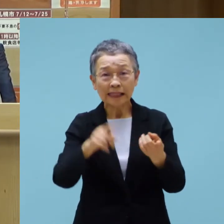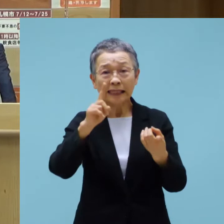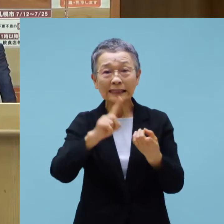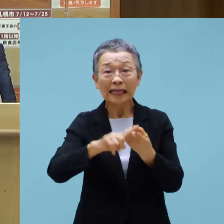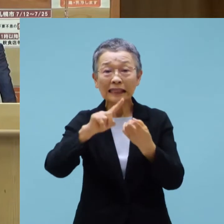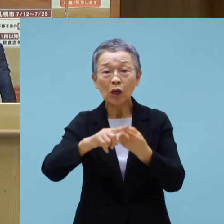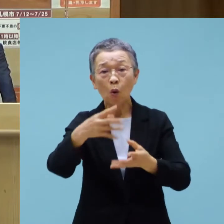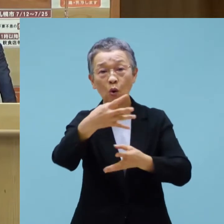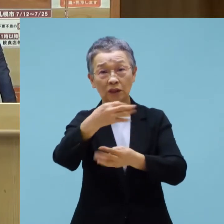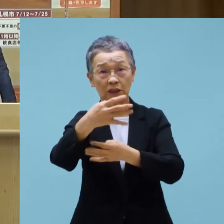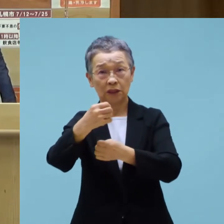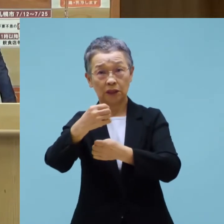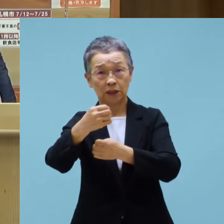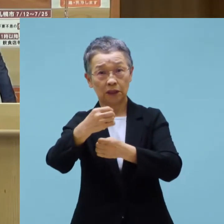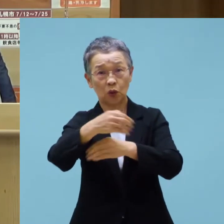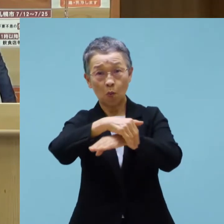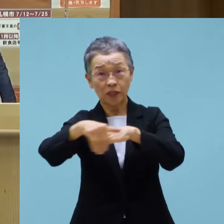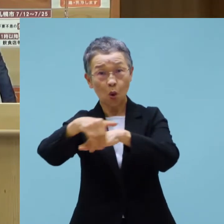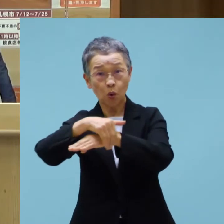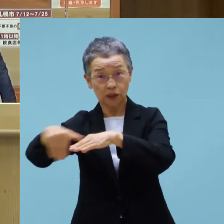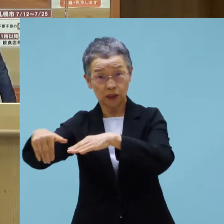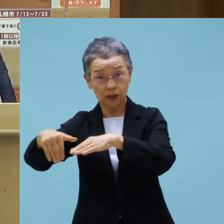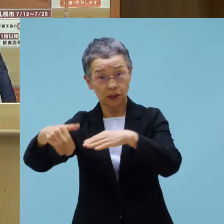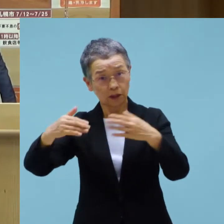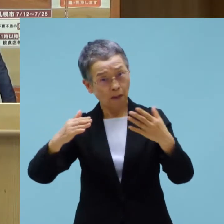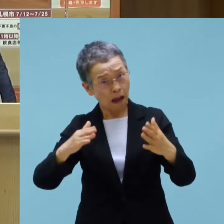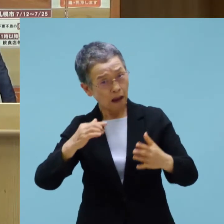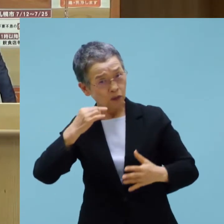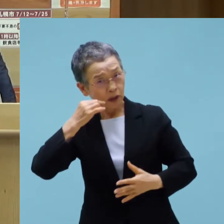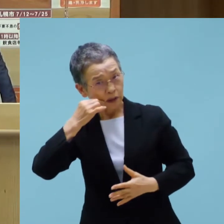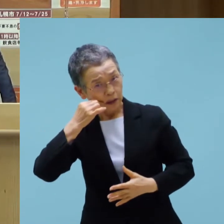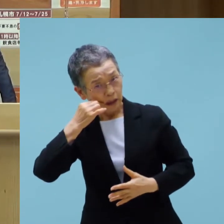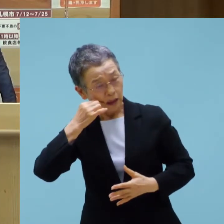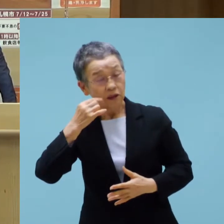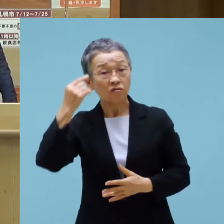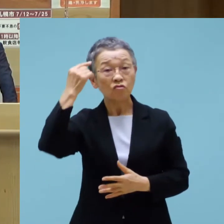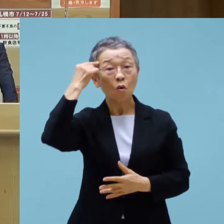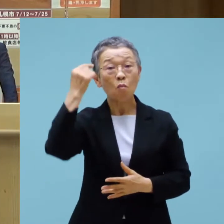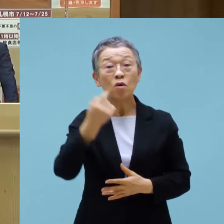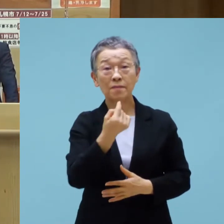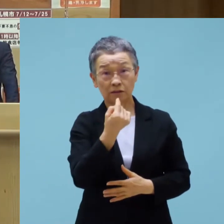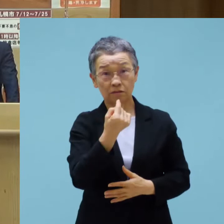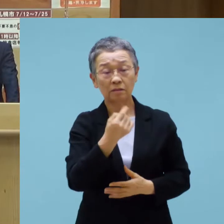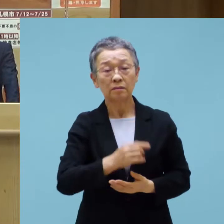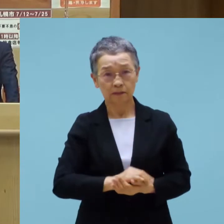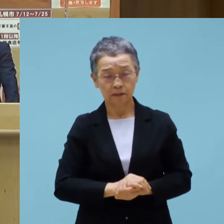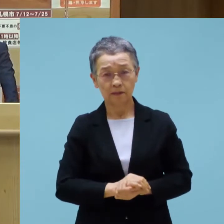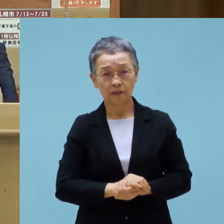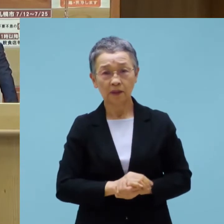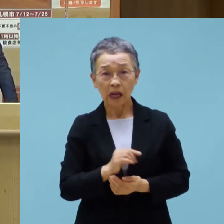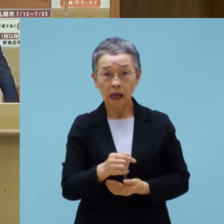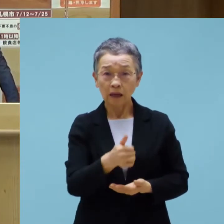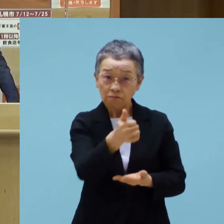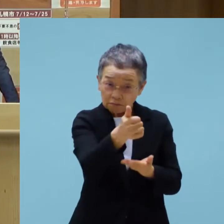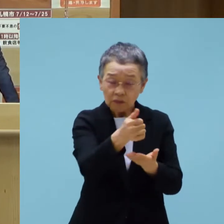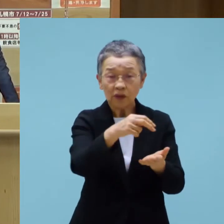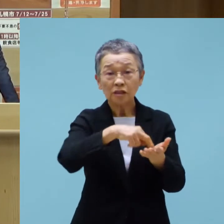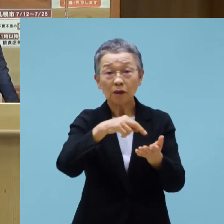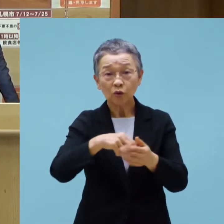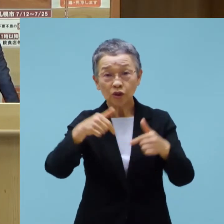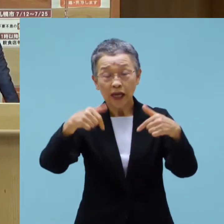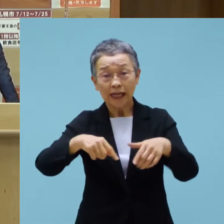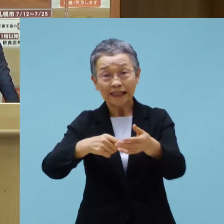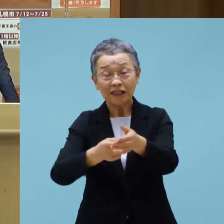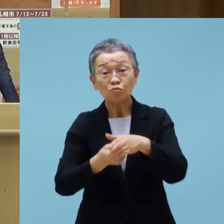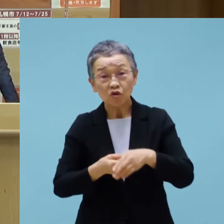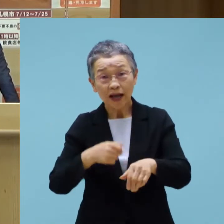通せないんじゃないかなというふうなことにもちょっと思うんですけれども、そのまあ知事としてまあその西村大臣と の, そのやり取りの